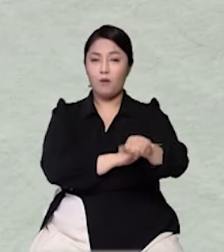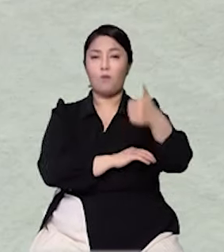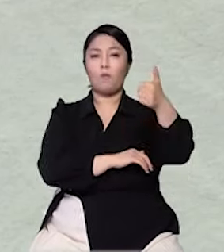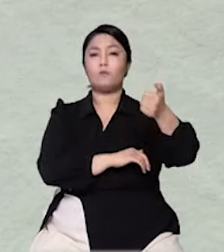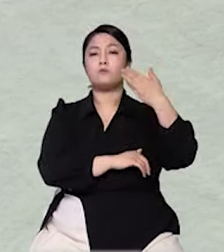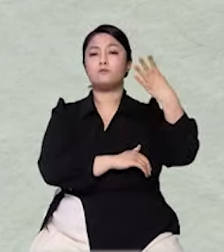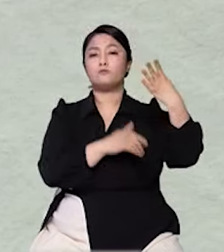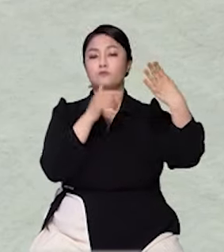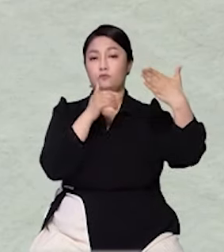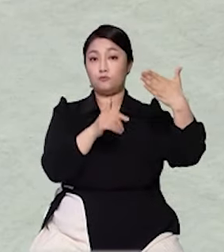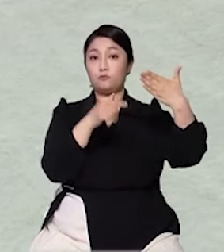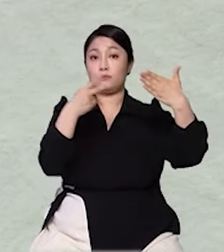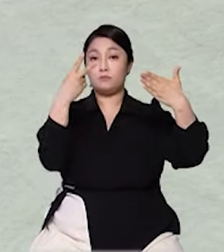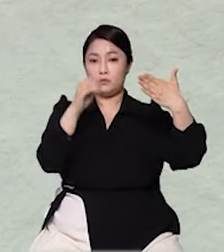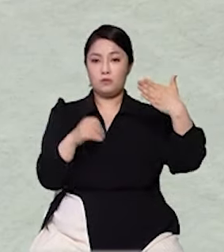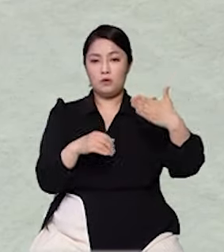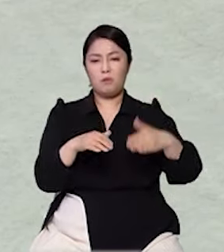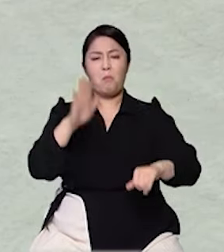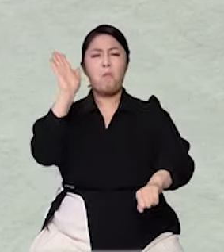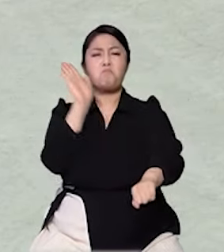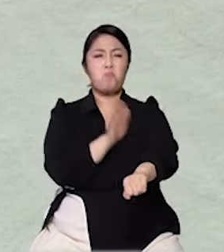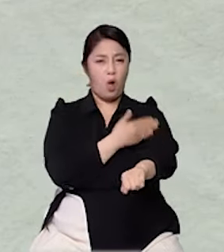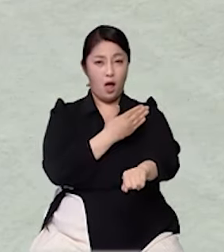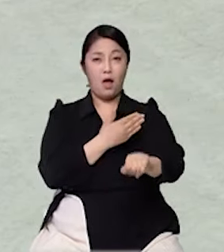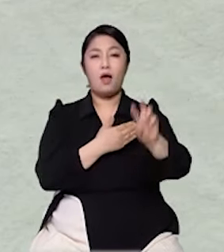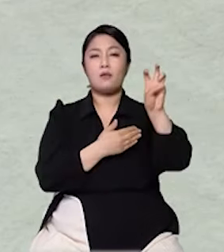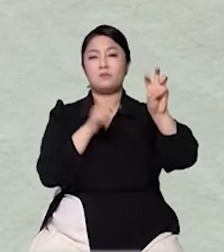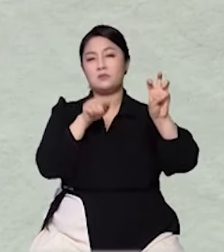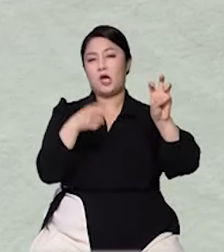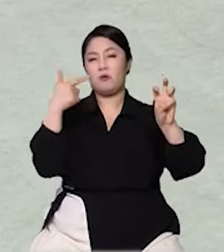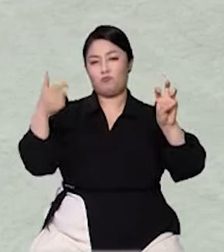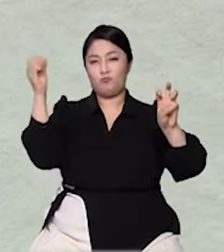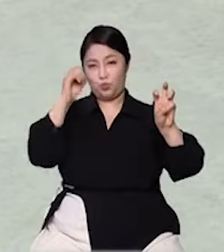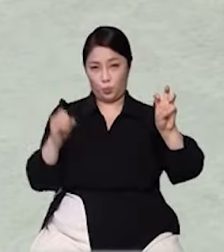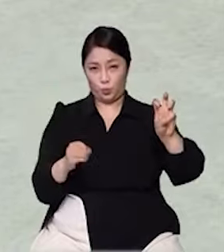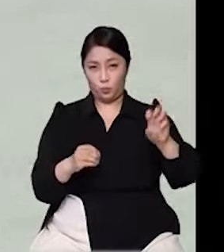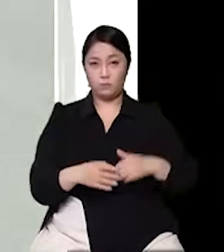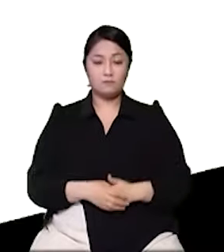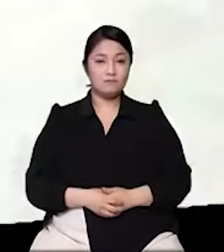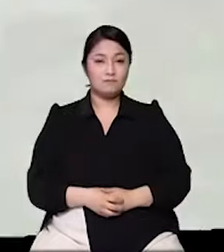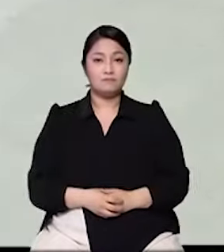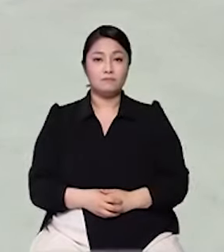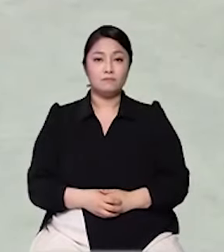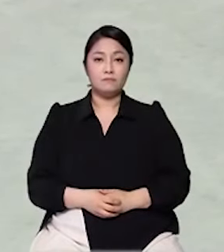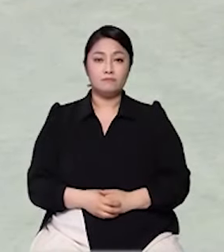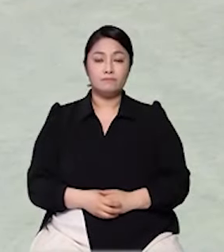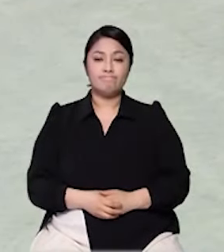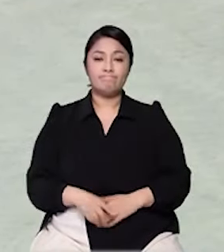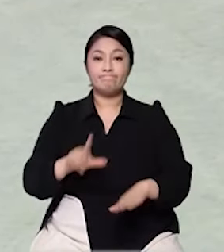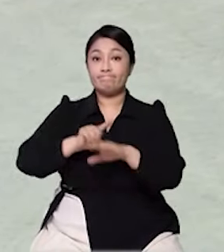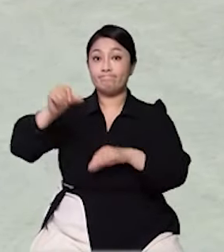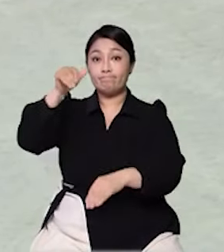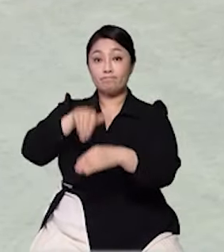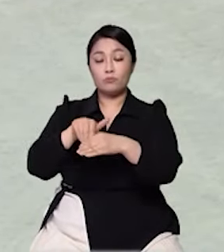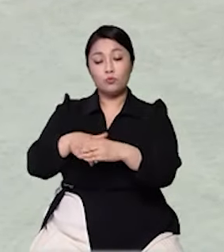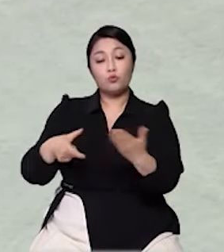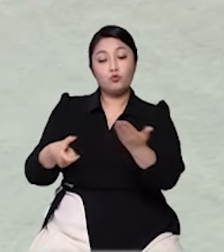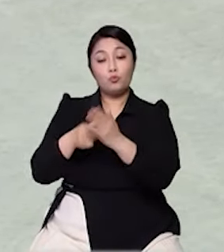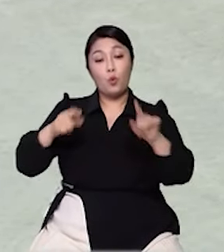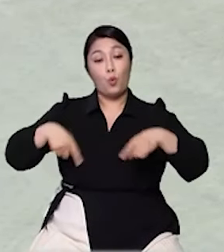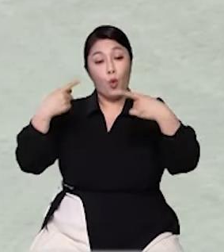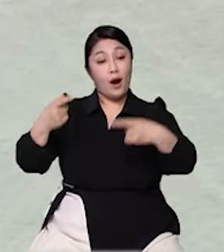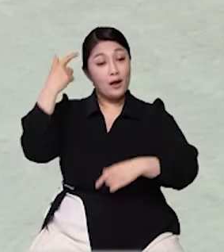59.2% 잘못하고 있다는 답변이 30.6% 입니다 지방선거에 투표와